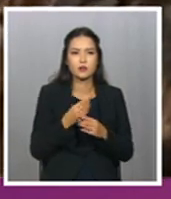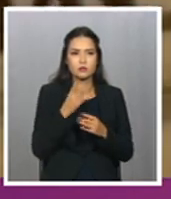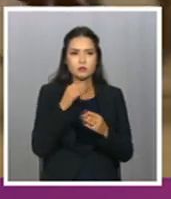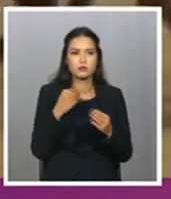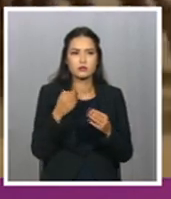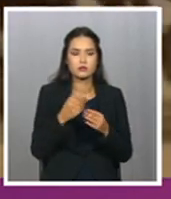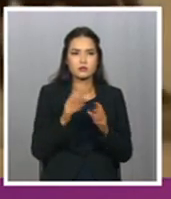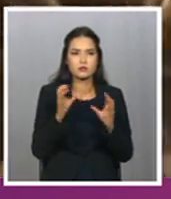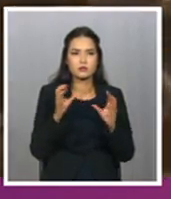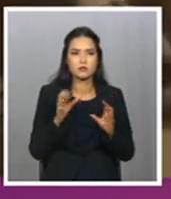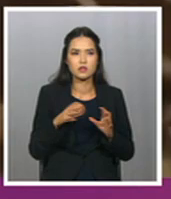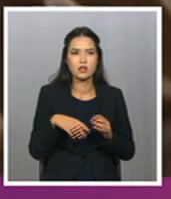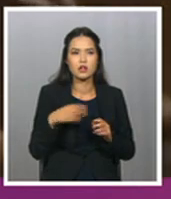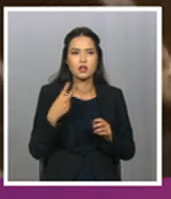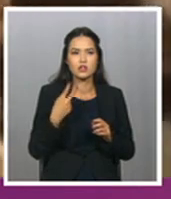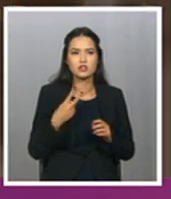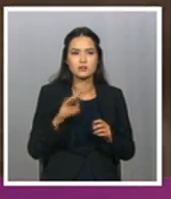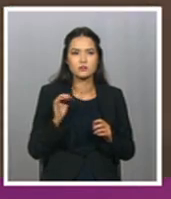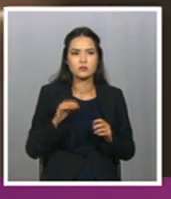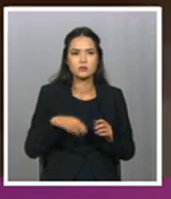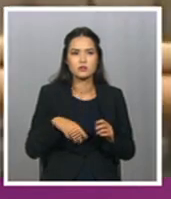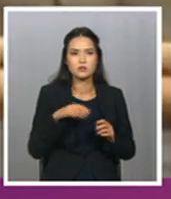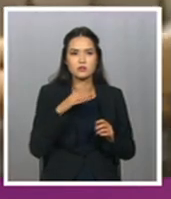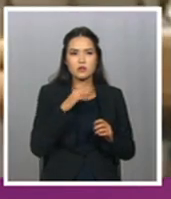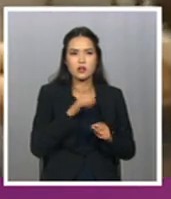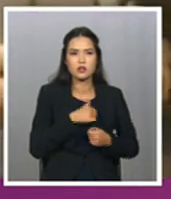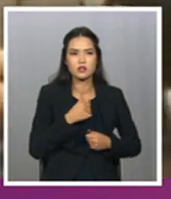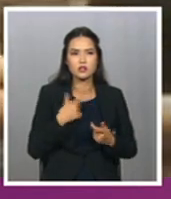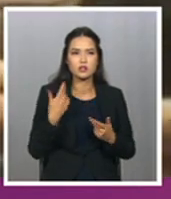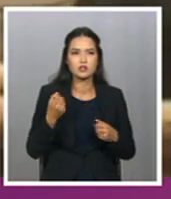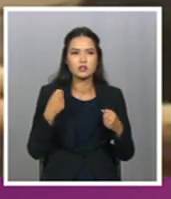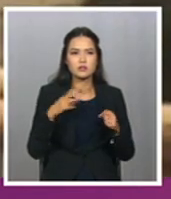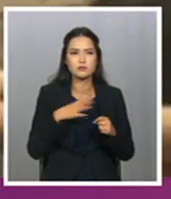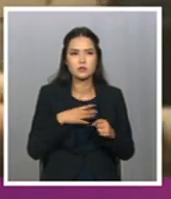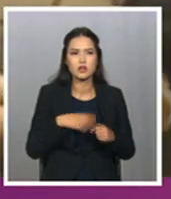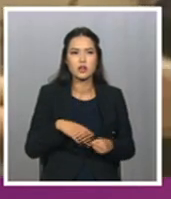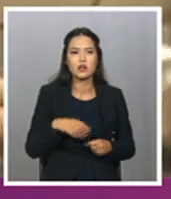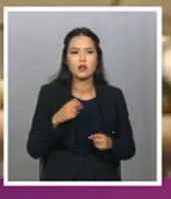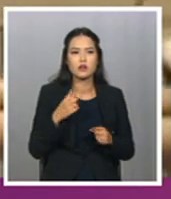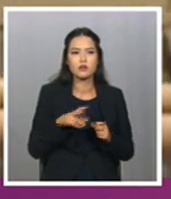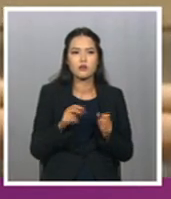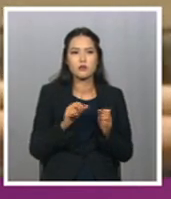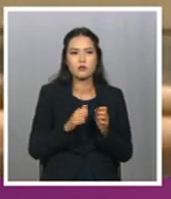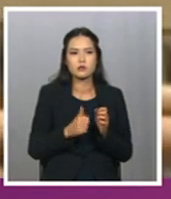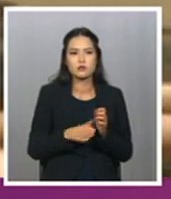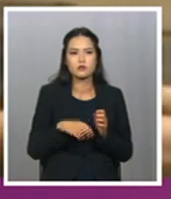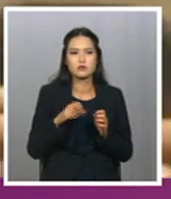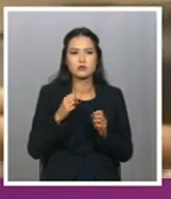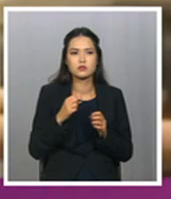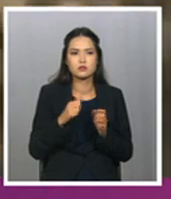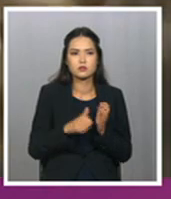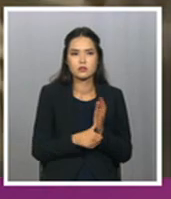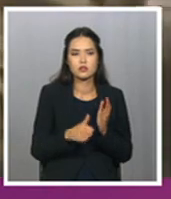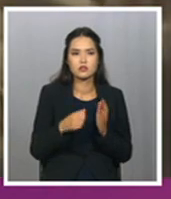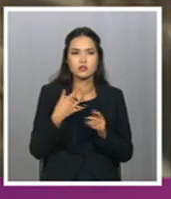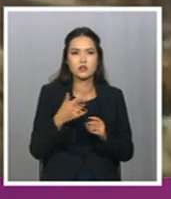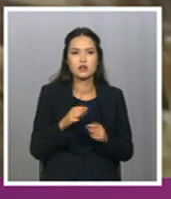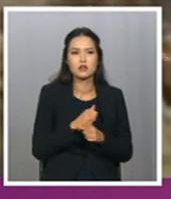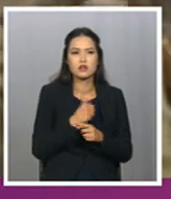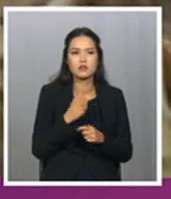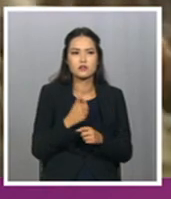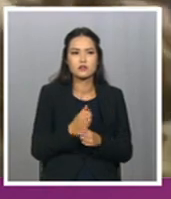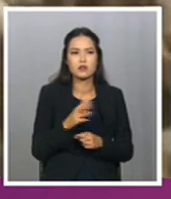ханы Темужин әскеріне төтеп бере алмай жеңілді. Темужин 1206 барыс жылында барлық тайпалардың